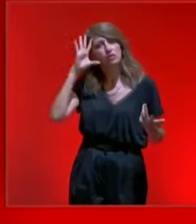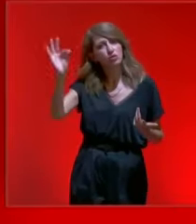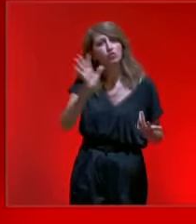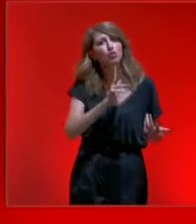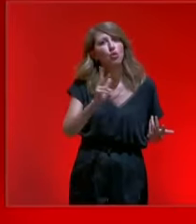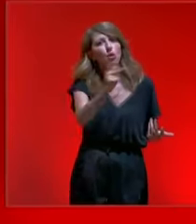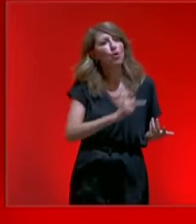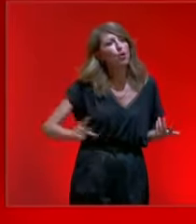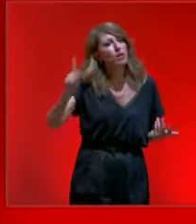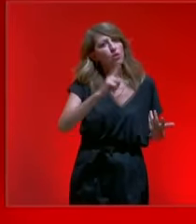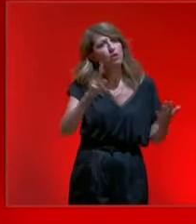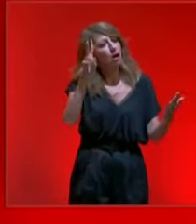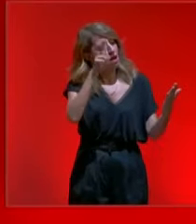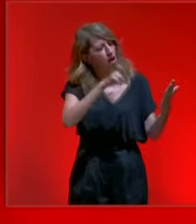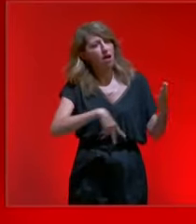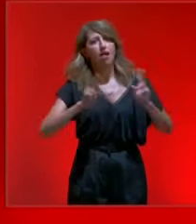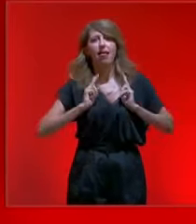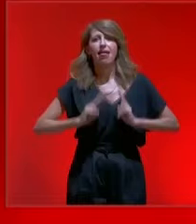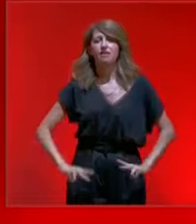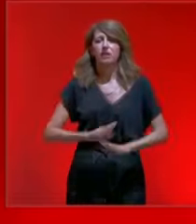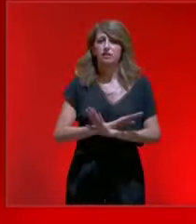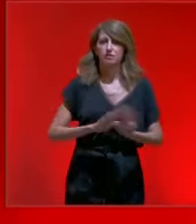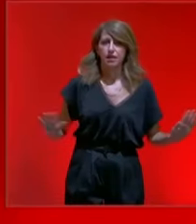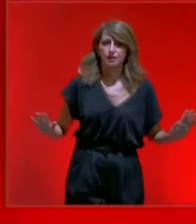θα γίνουν οι επόμενες εκλογές. Αυτό είναι πέρα από τις δυνάμεις μας.